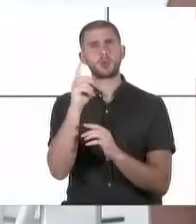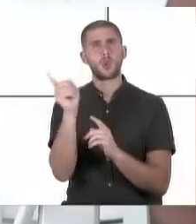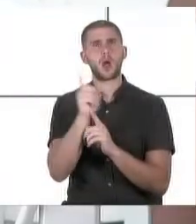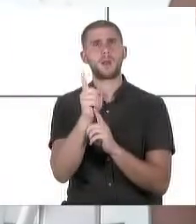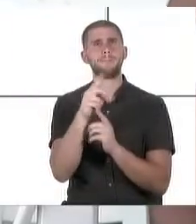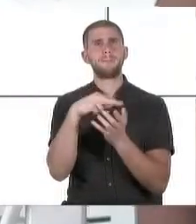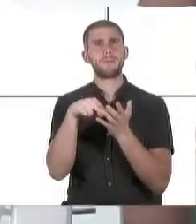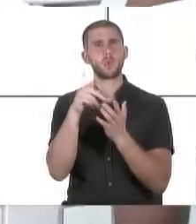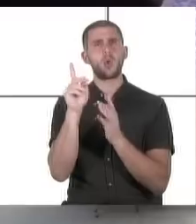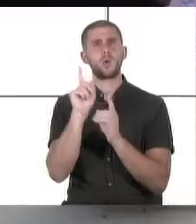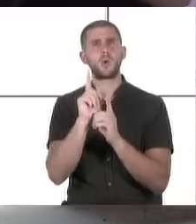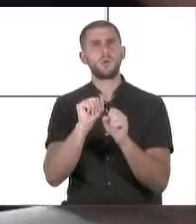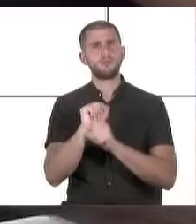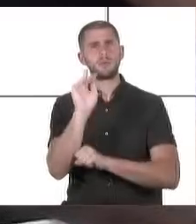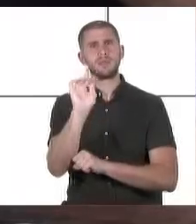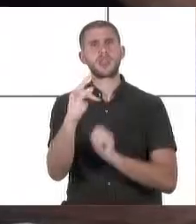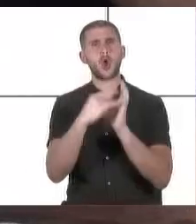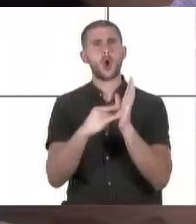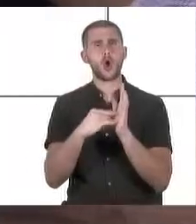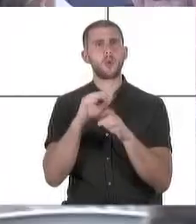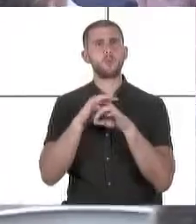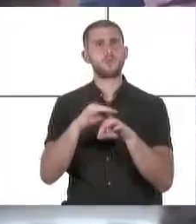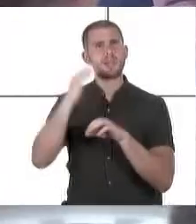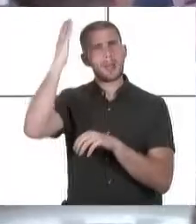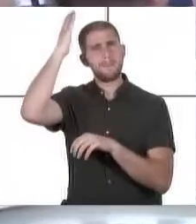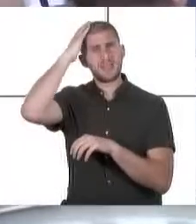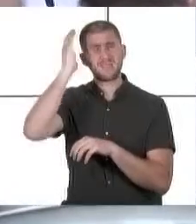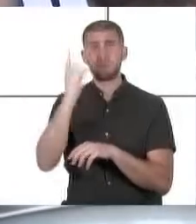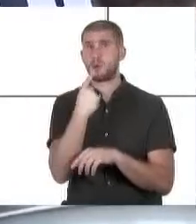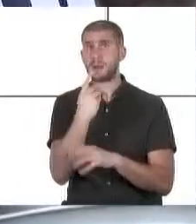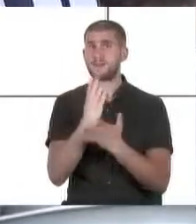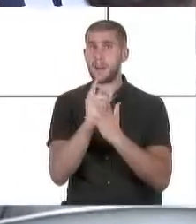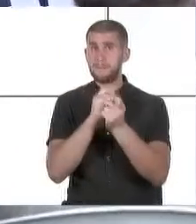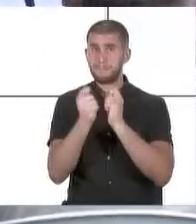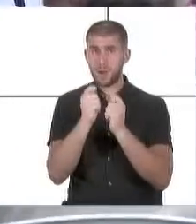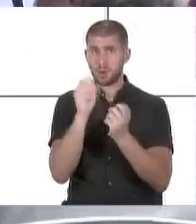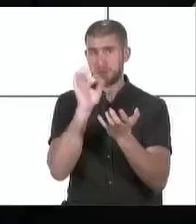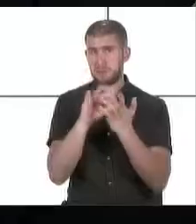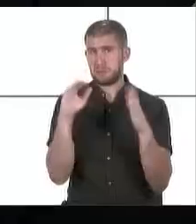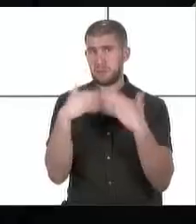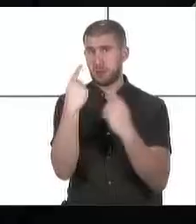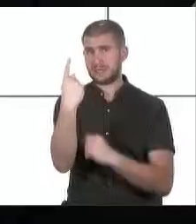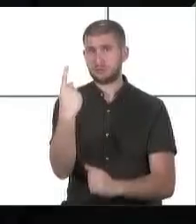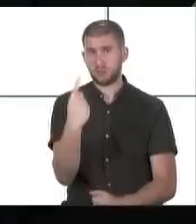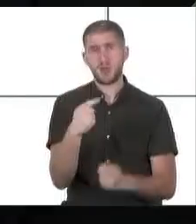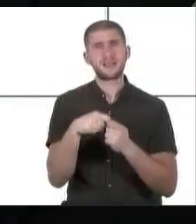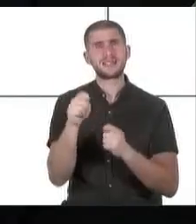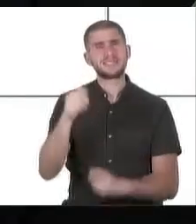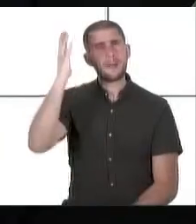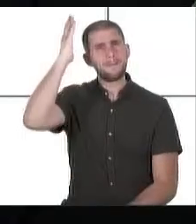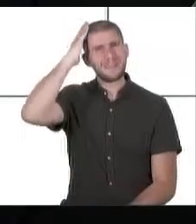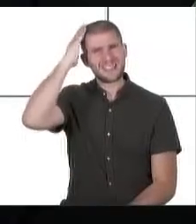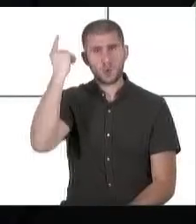התבטא נגד החוק שמוביל בן גביר, דברים שאמר לנו גם בריאיון באותו הבוקר. חבר הכנסת בן גביר הוא